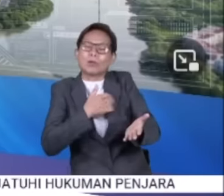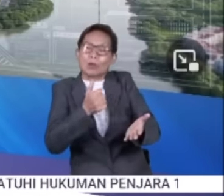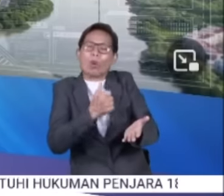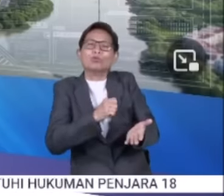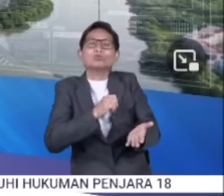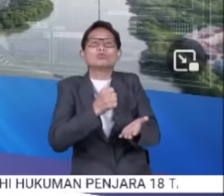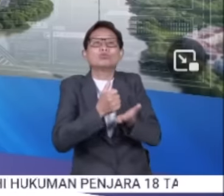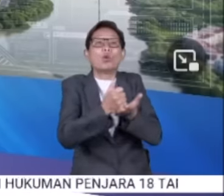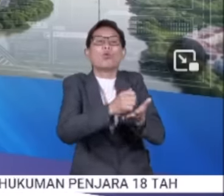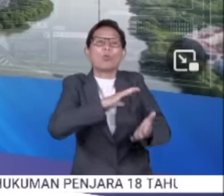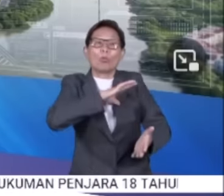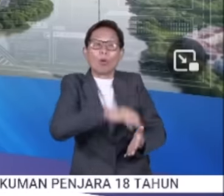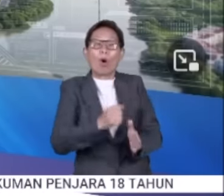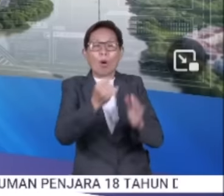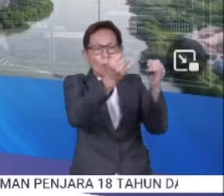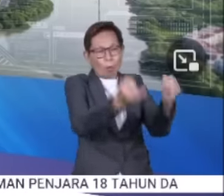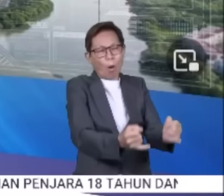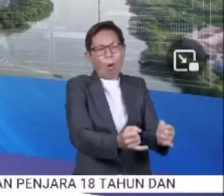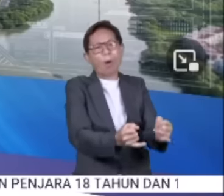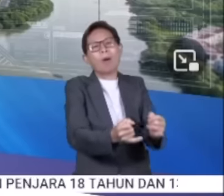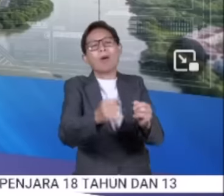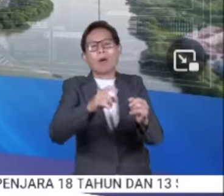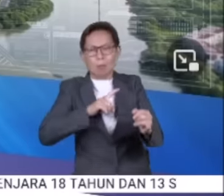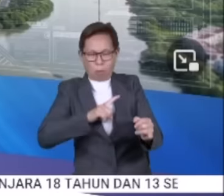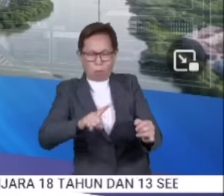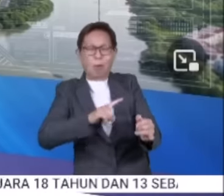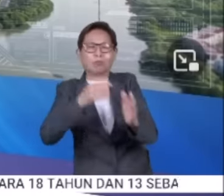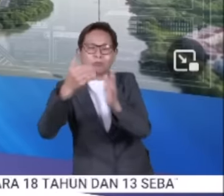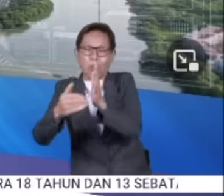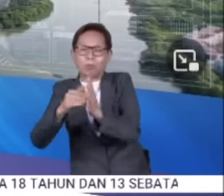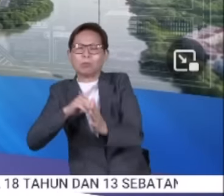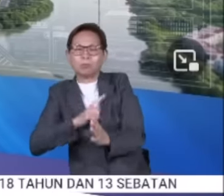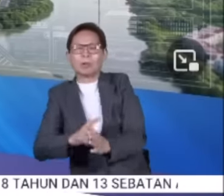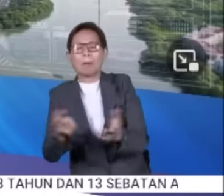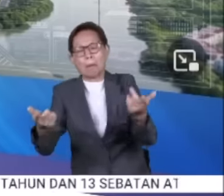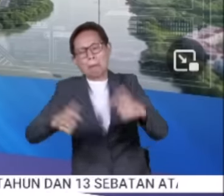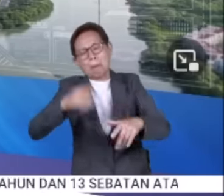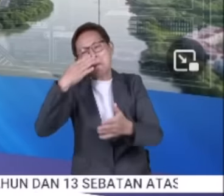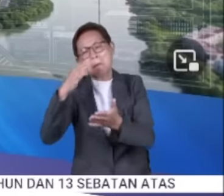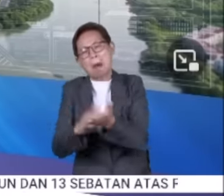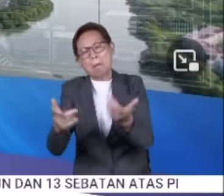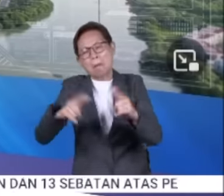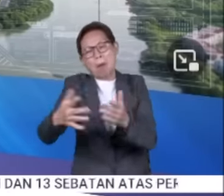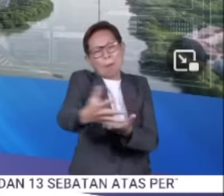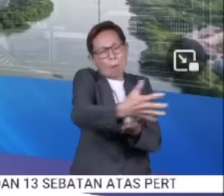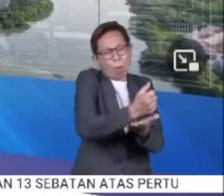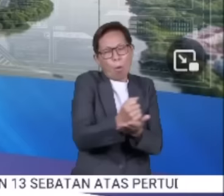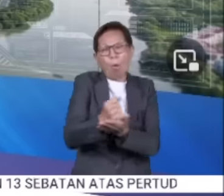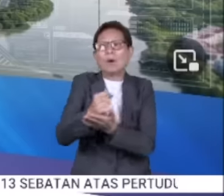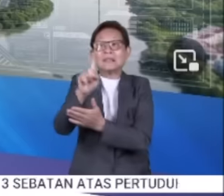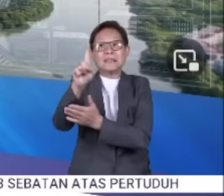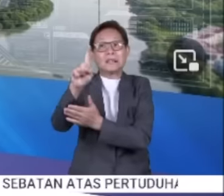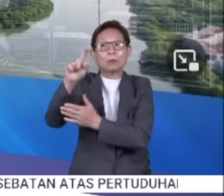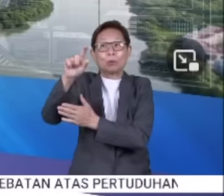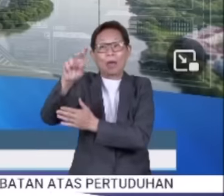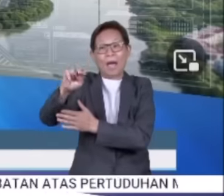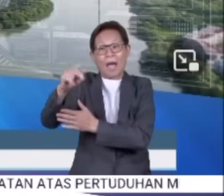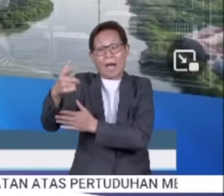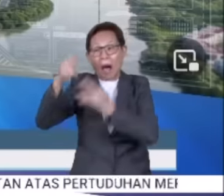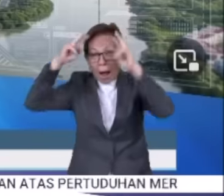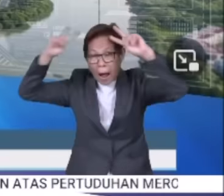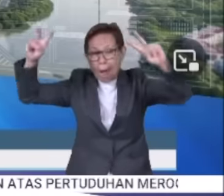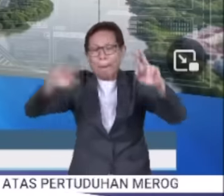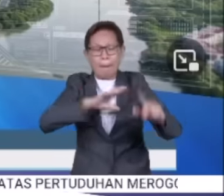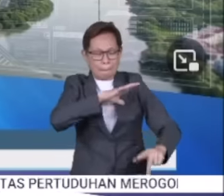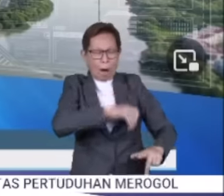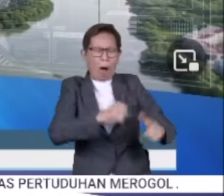membantu insan memerlukan, khususnya saudara Islam yang ditimpa musibah. Kutipan disalurkan kepada sebuah lagi NGO, Aman Palestin, yang